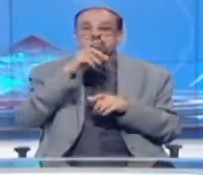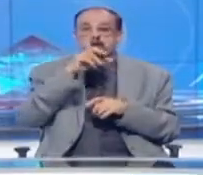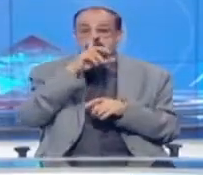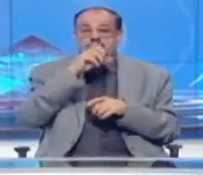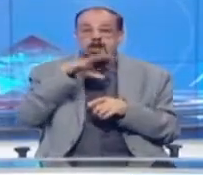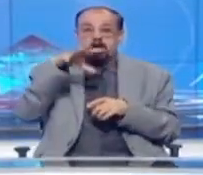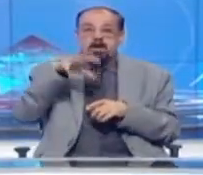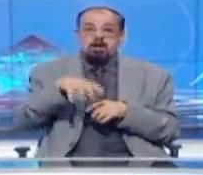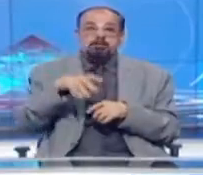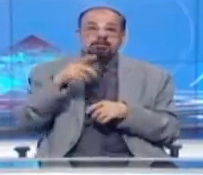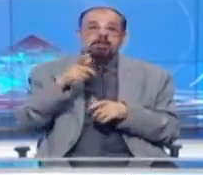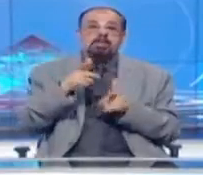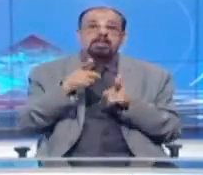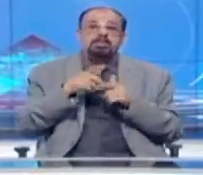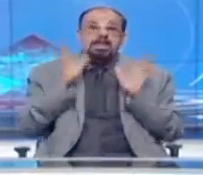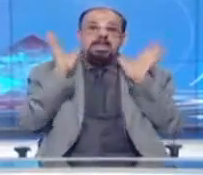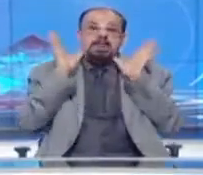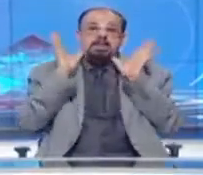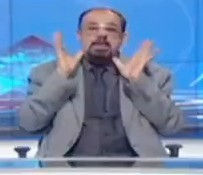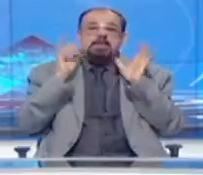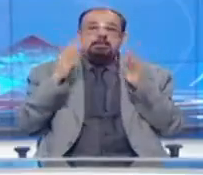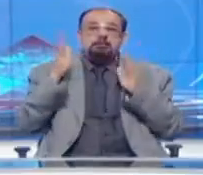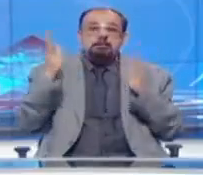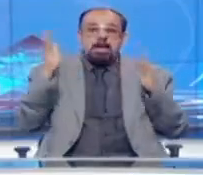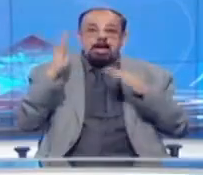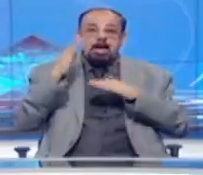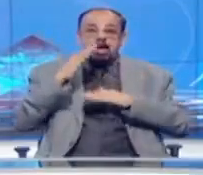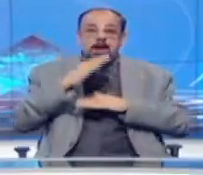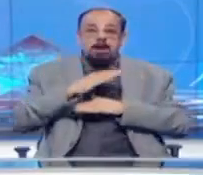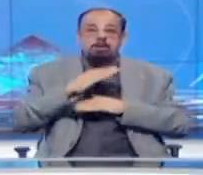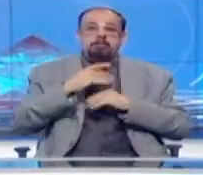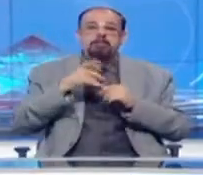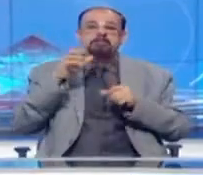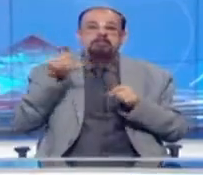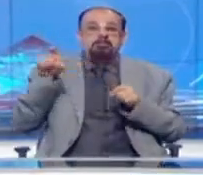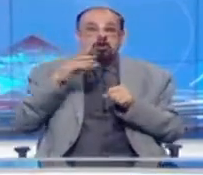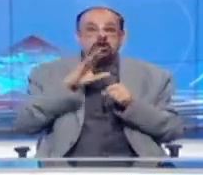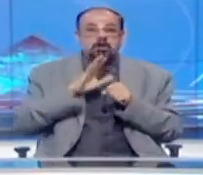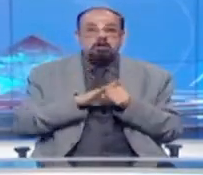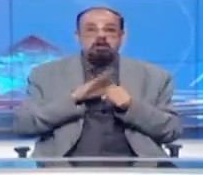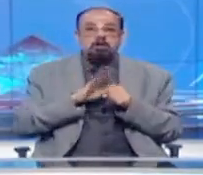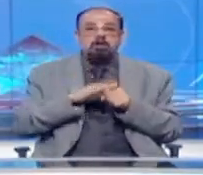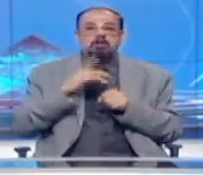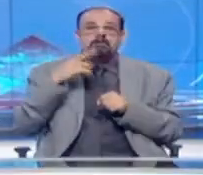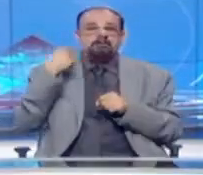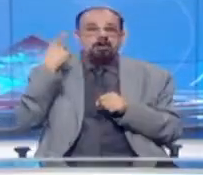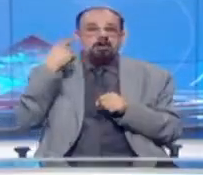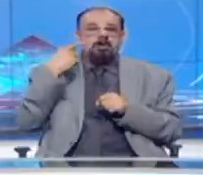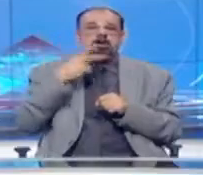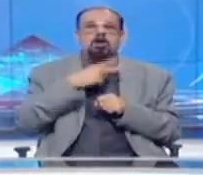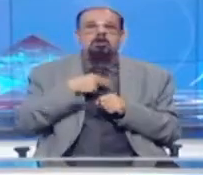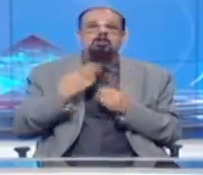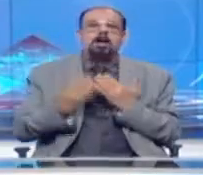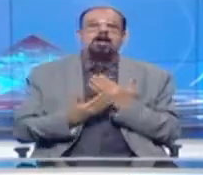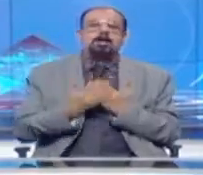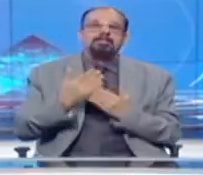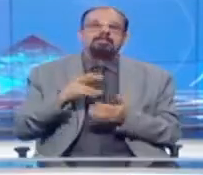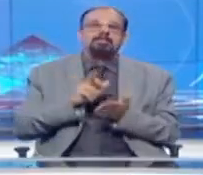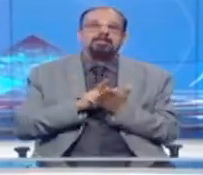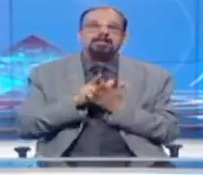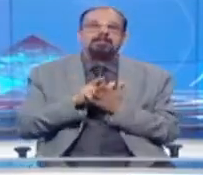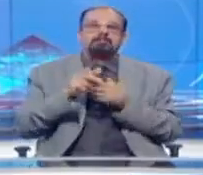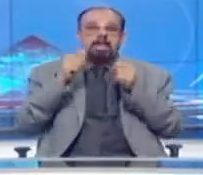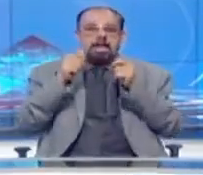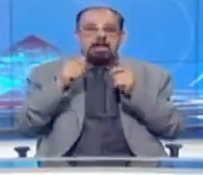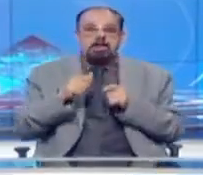وقت أذان المغرب في أحد أيام رمضان، فظن المصريون أنه تقليد حكومي جديد للإعلان